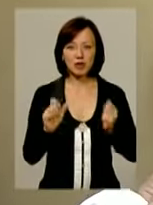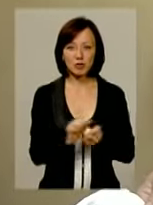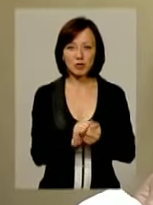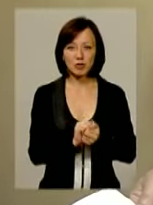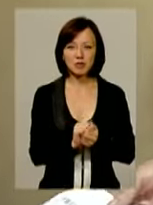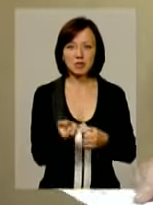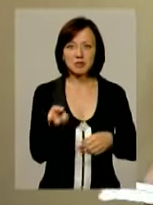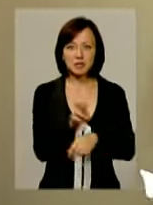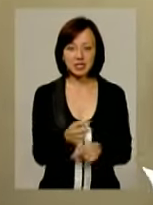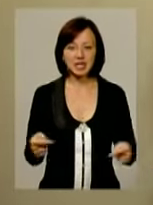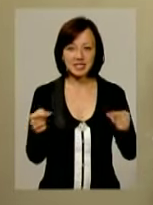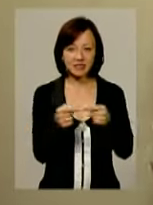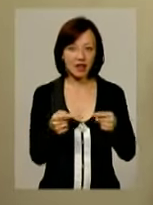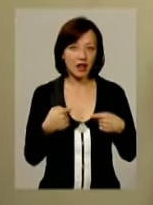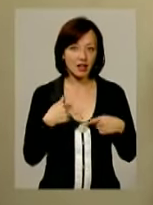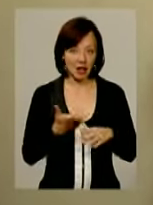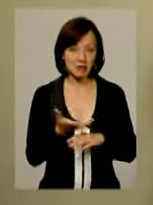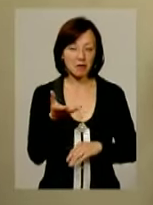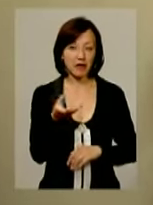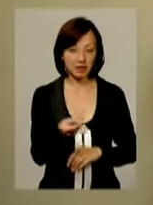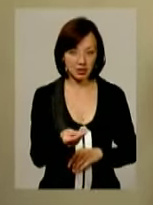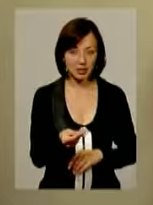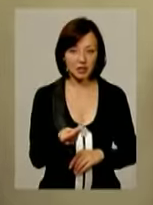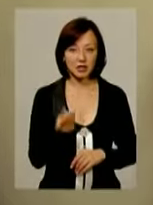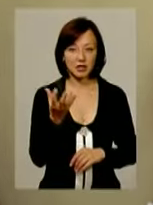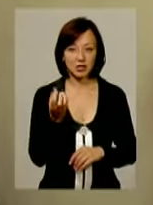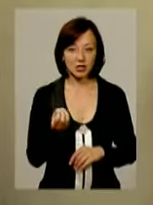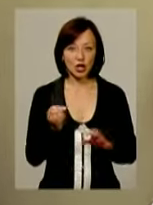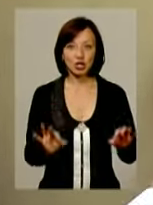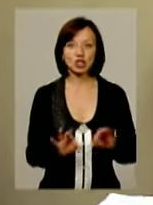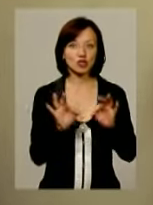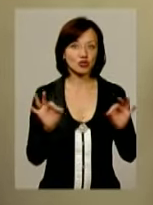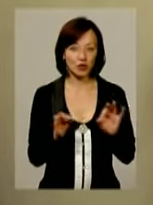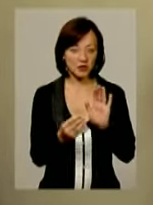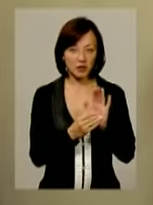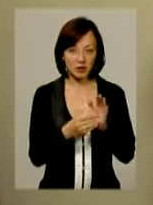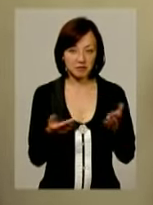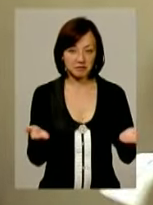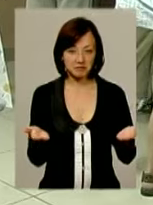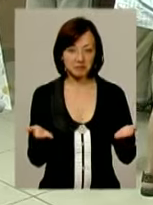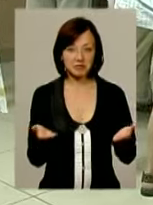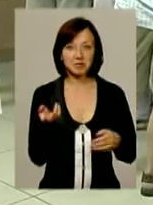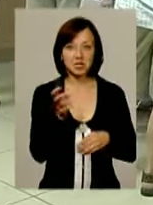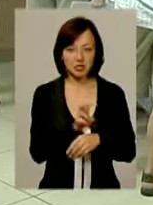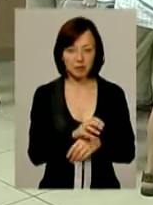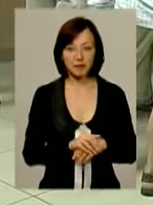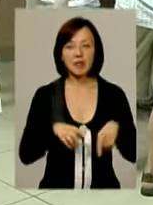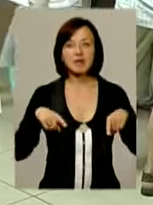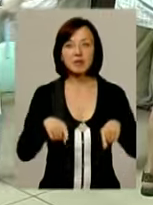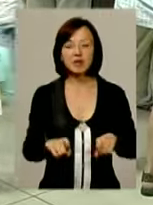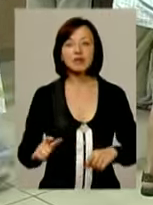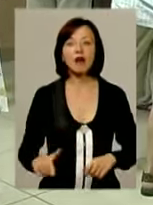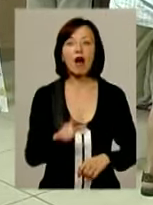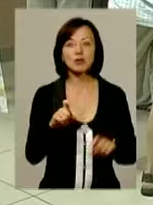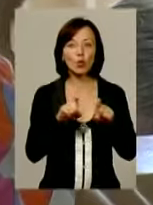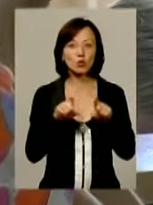прийшла звірятися, я знаю, я заплатила, вон ще є, ну цього не вказано, я знаю, то прийшла. Бігти у газконтору,